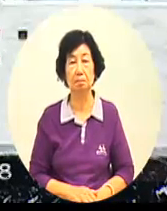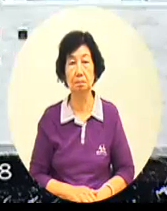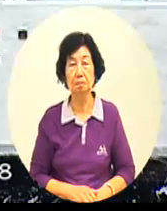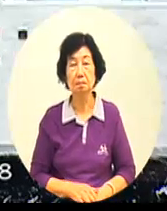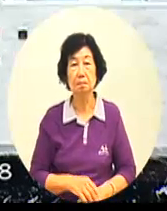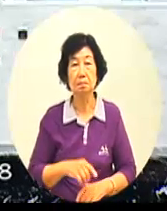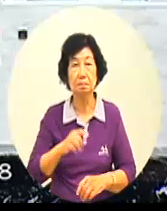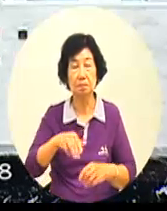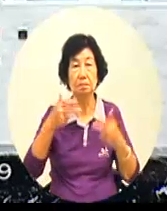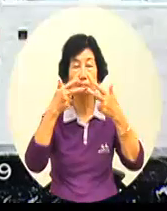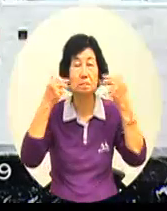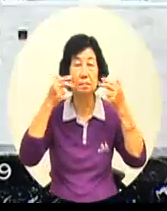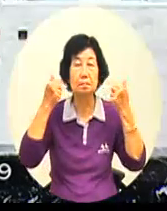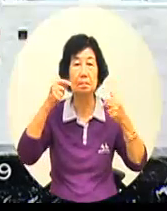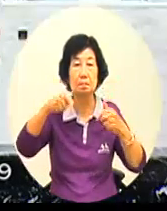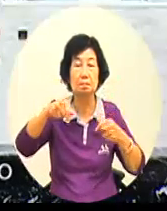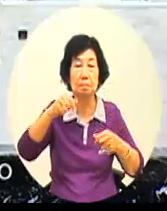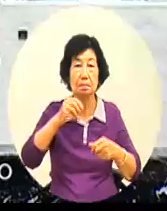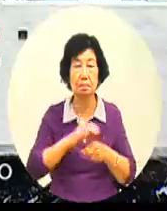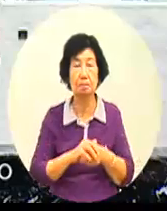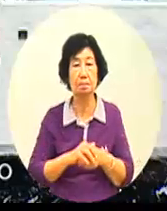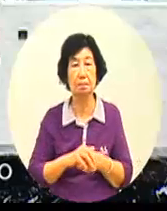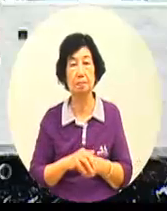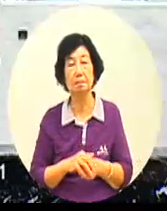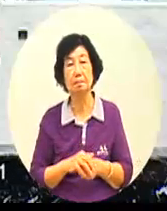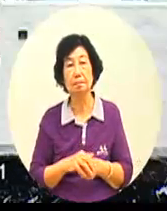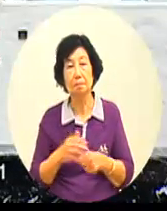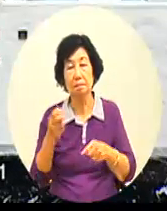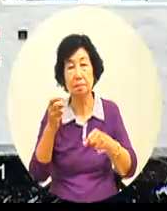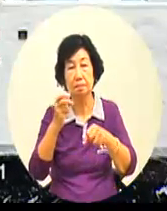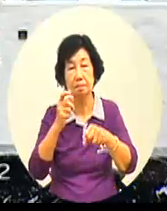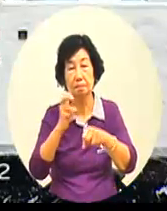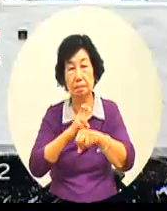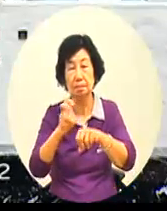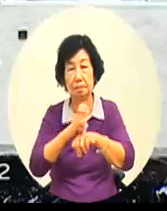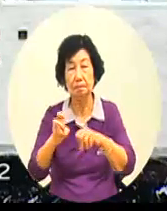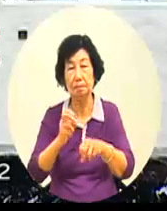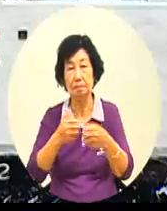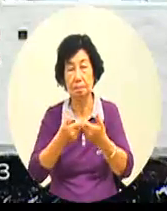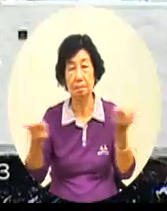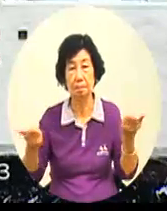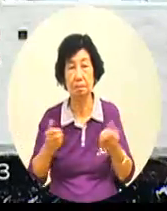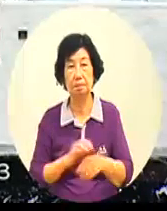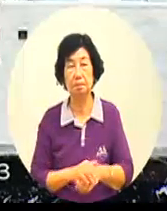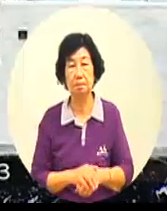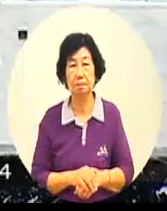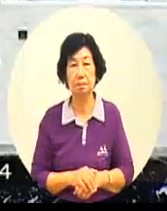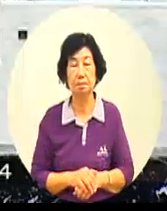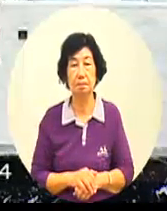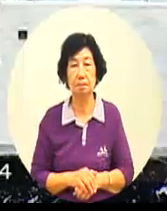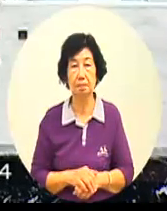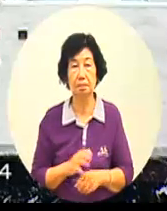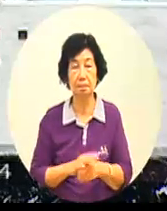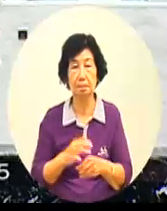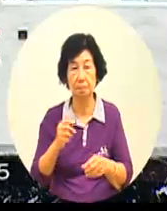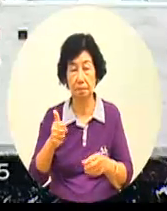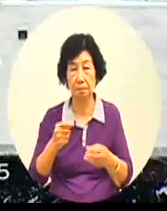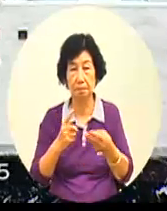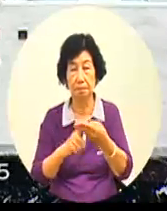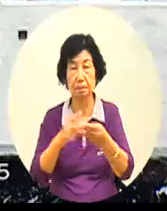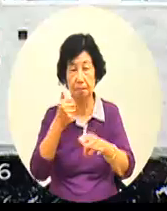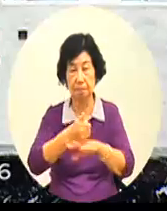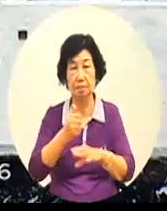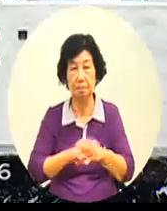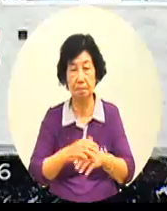夫政府议员，时间20分钟。 谢谢主席，议会的各局的局